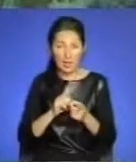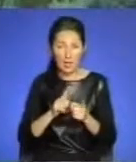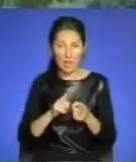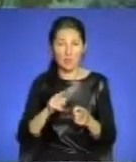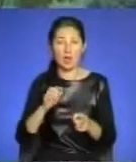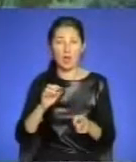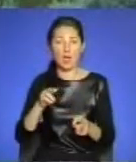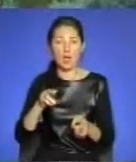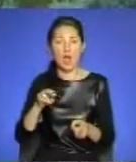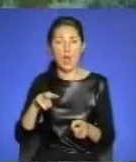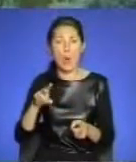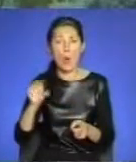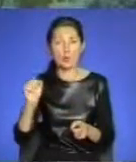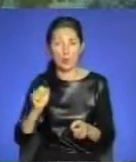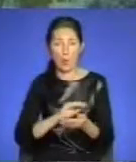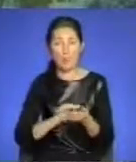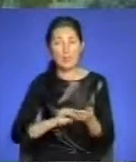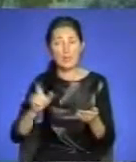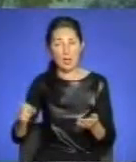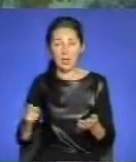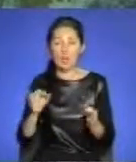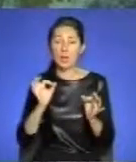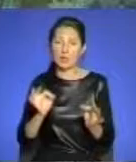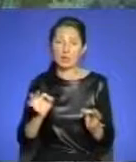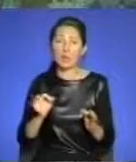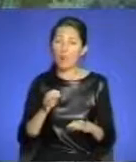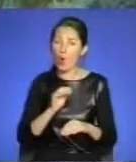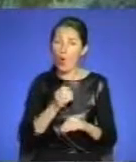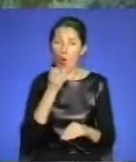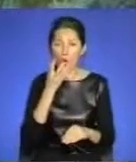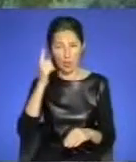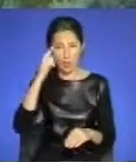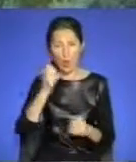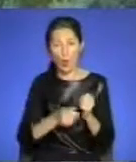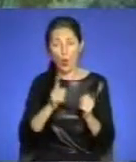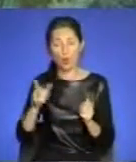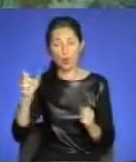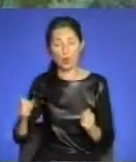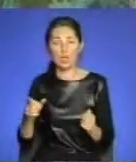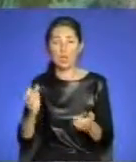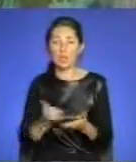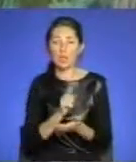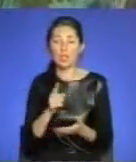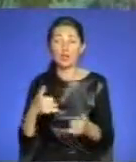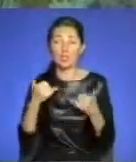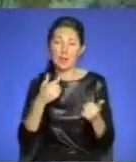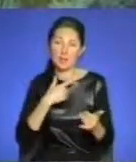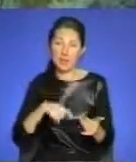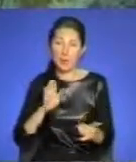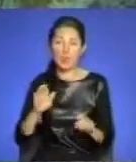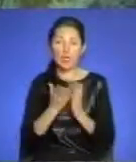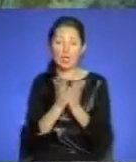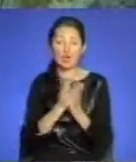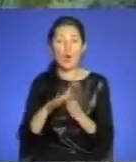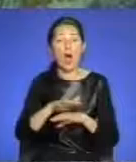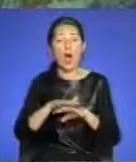Тобто письменники насправді хороші. Я думаю, що кожна людина там знайде щось для себе. Буде книжкова ярмарка,